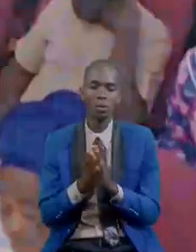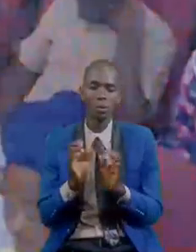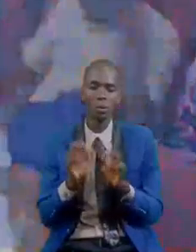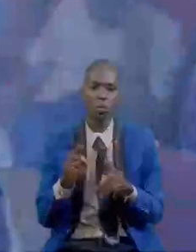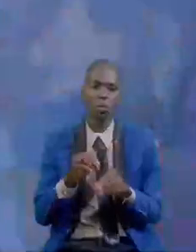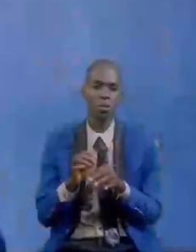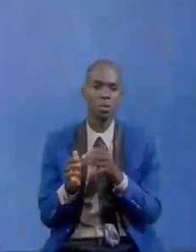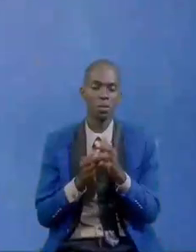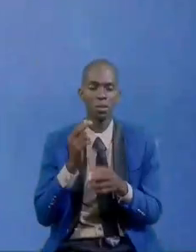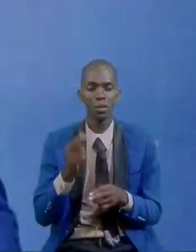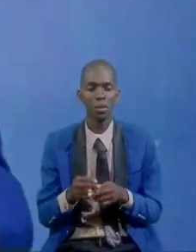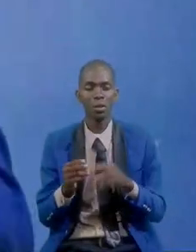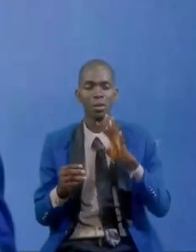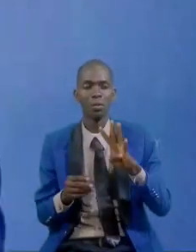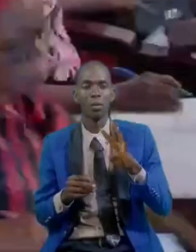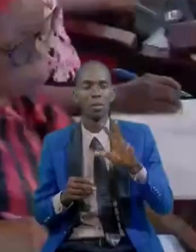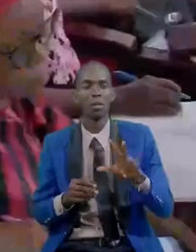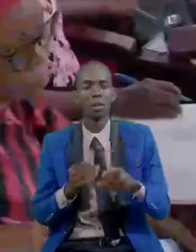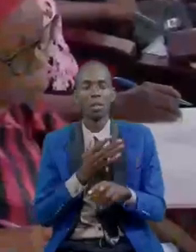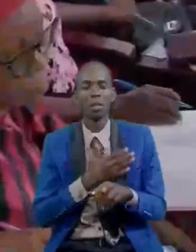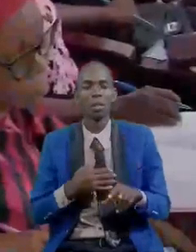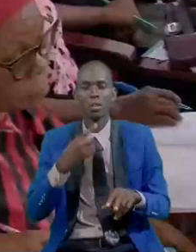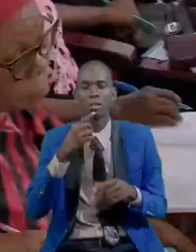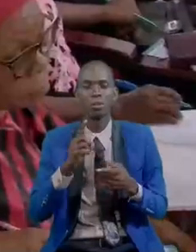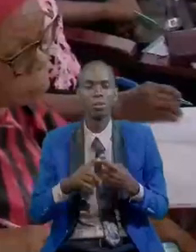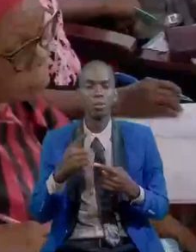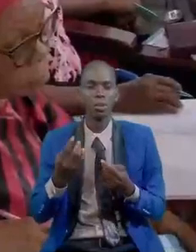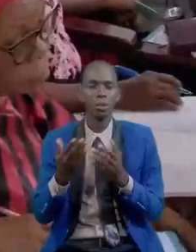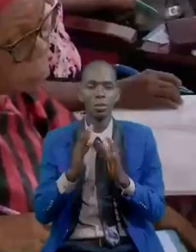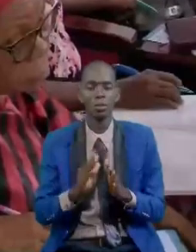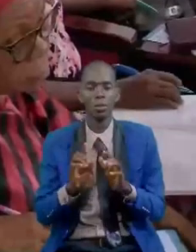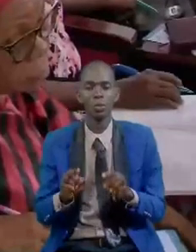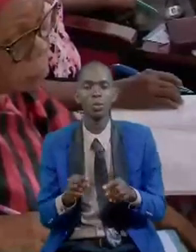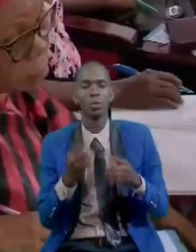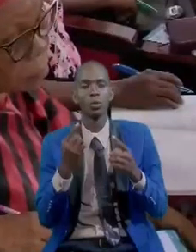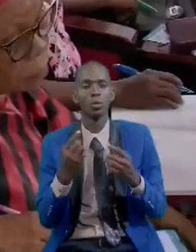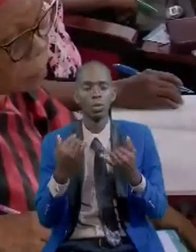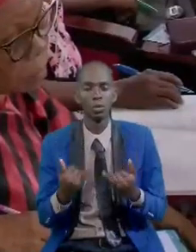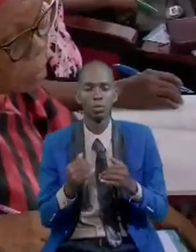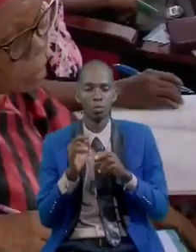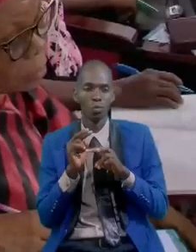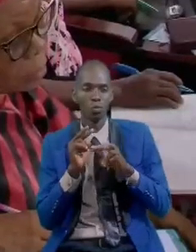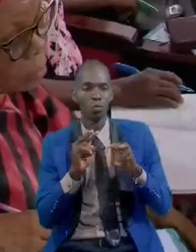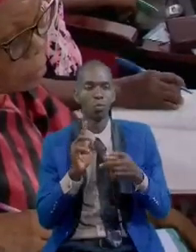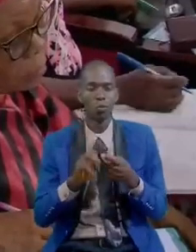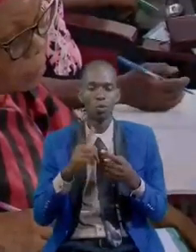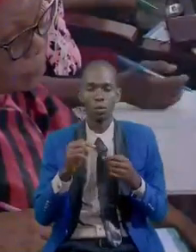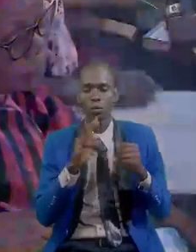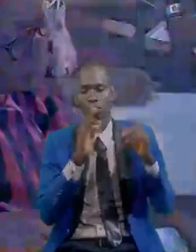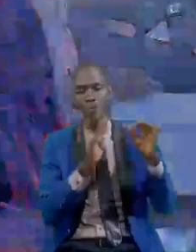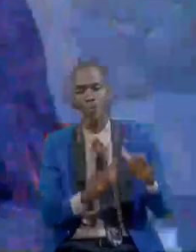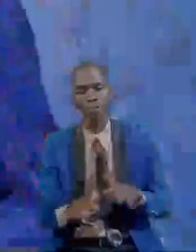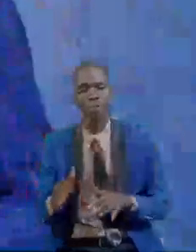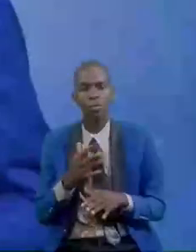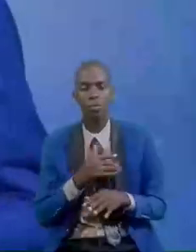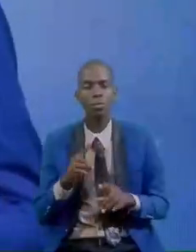Verset 43. Et dit à son serviteur, après avoir prié, monte, regarde du côté de la mer. Le serviteur monta,